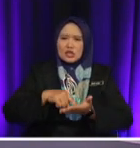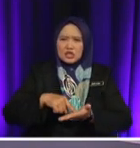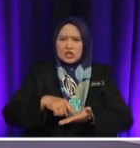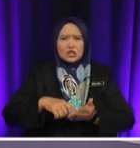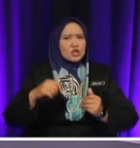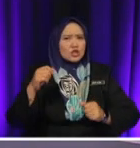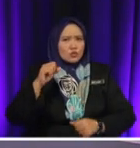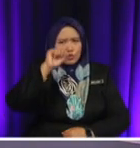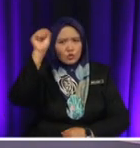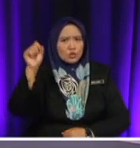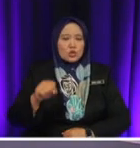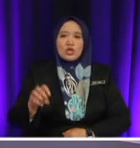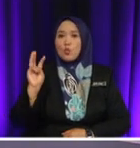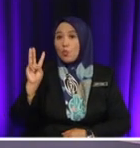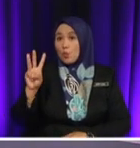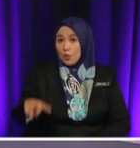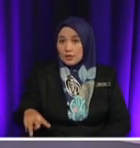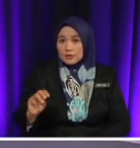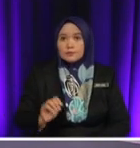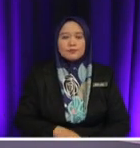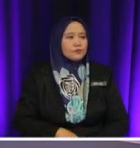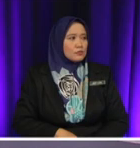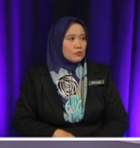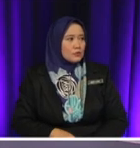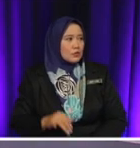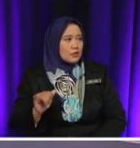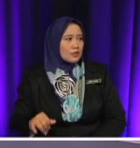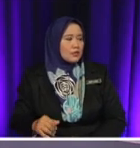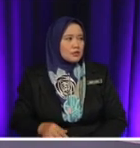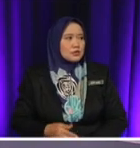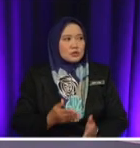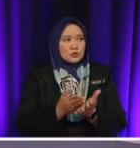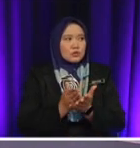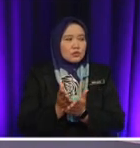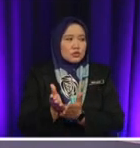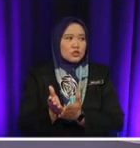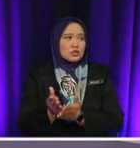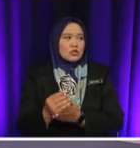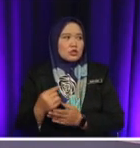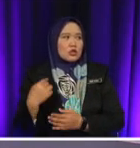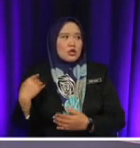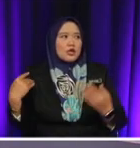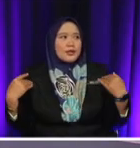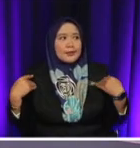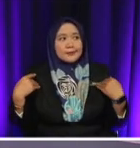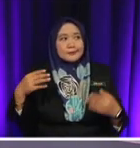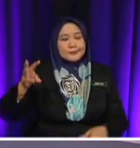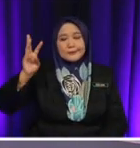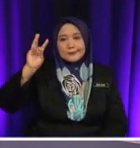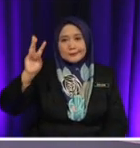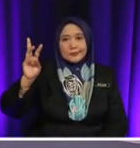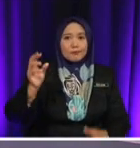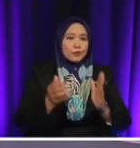kita nak tengok kat sini dalam kemahiran proses sains yang berikutnya adalah kita ada ah enam kemahiran proses sains